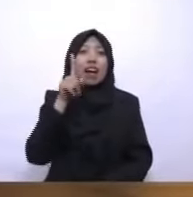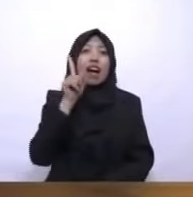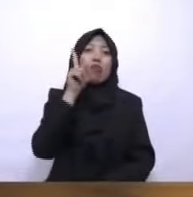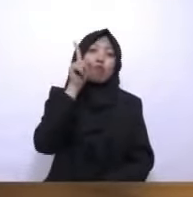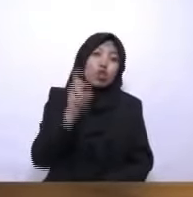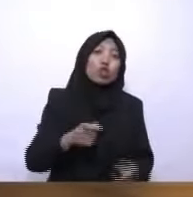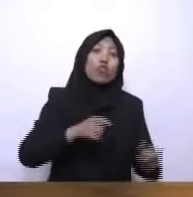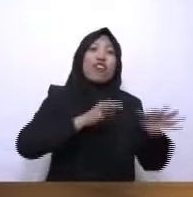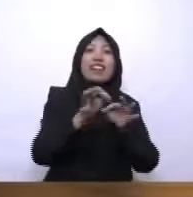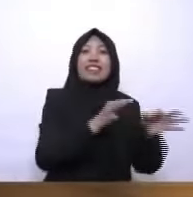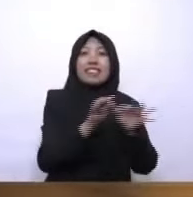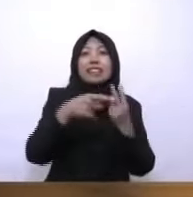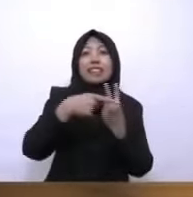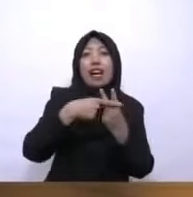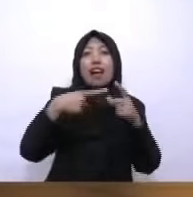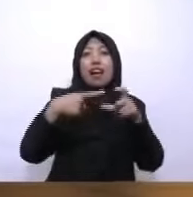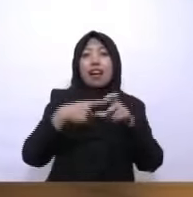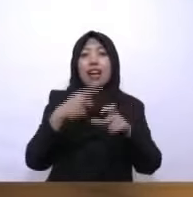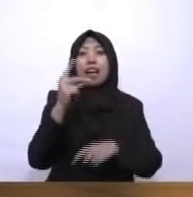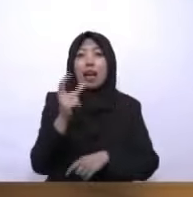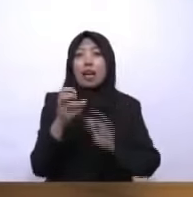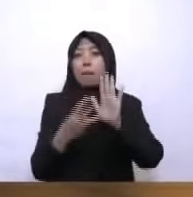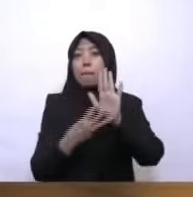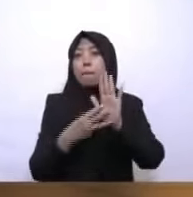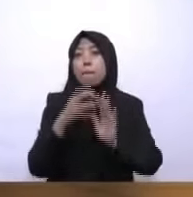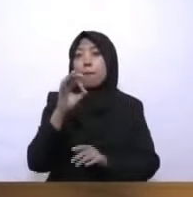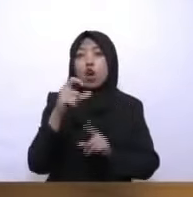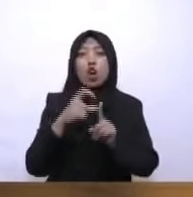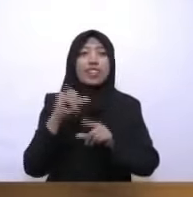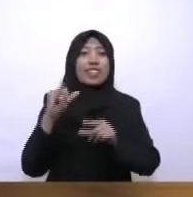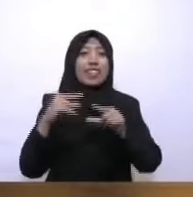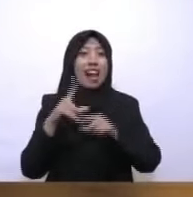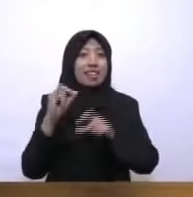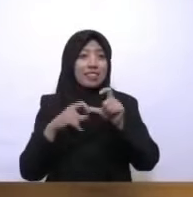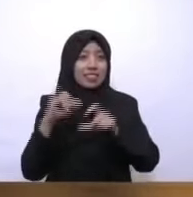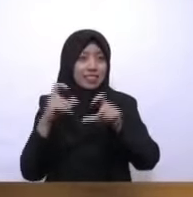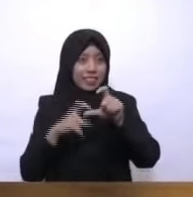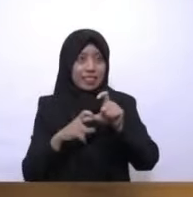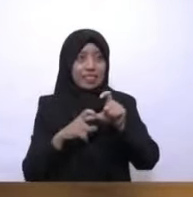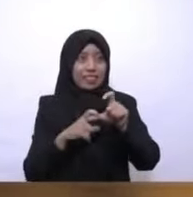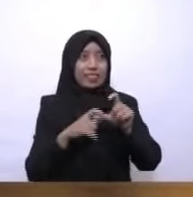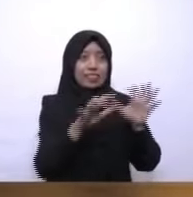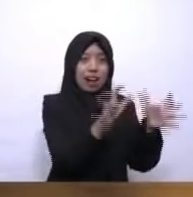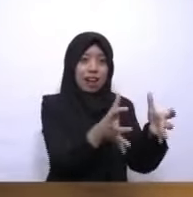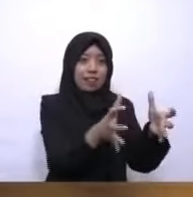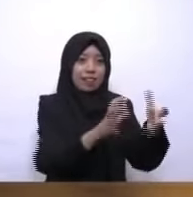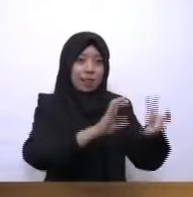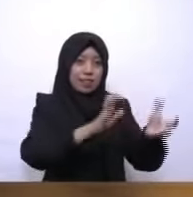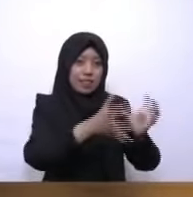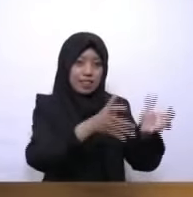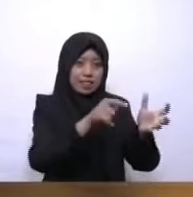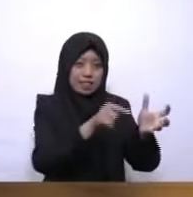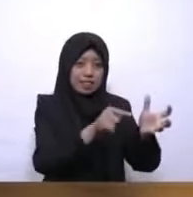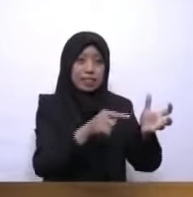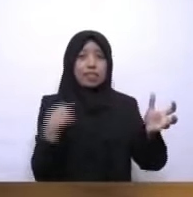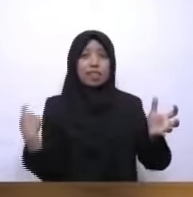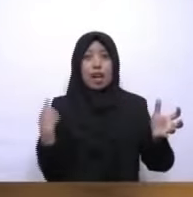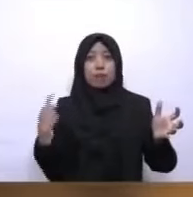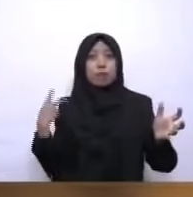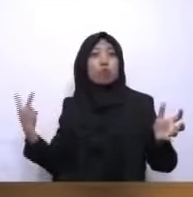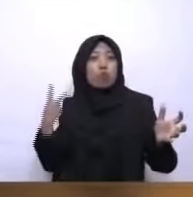hemodialisis. Itu yang akan saya dan Pak JJ bangun dan siapkan. Bahkan